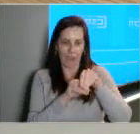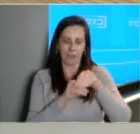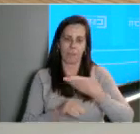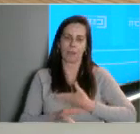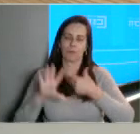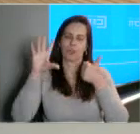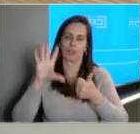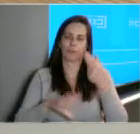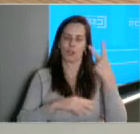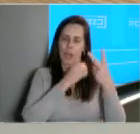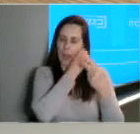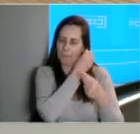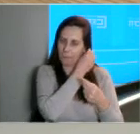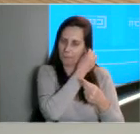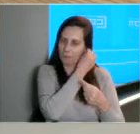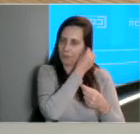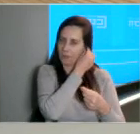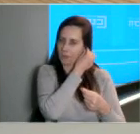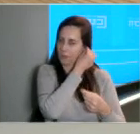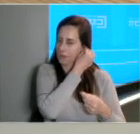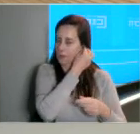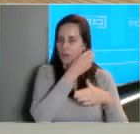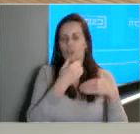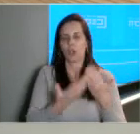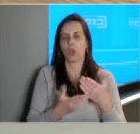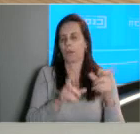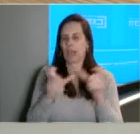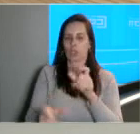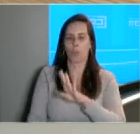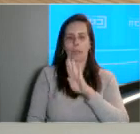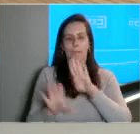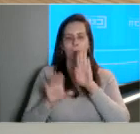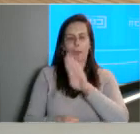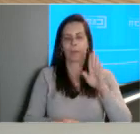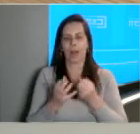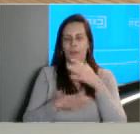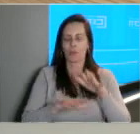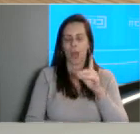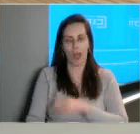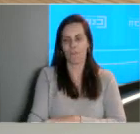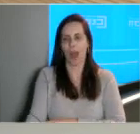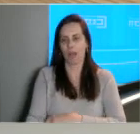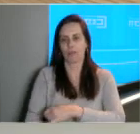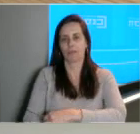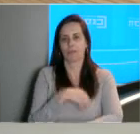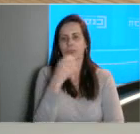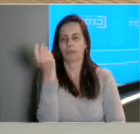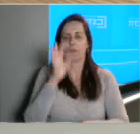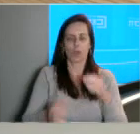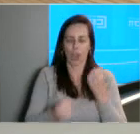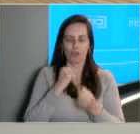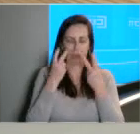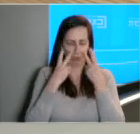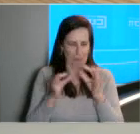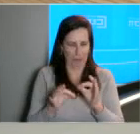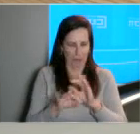מקבלים 62 מנדטים שמאפשרים לחסום את נתניהו מלהקים ממשלה. אבל מאוד מאוד יהיה קשה לראות